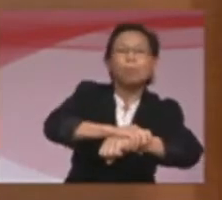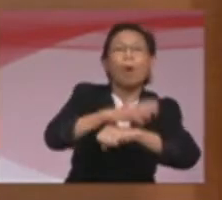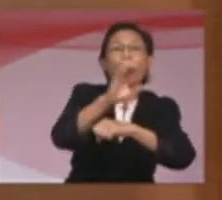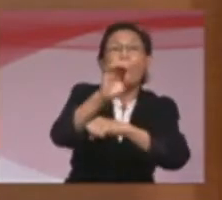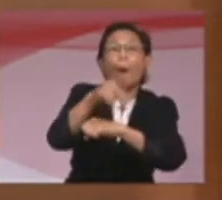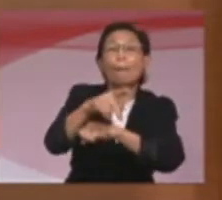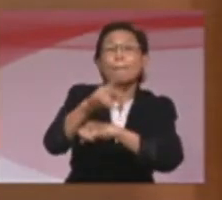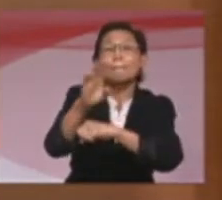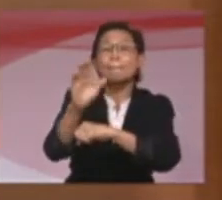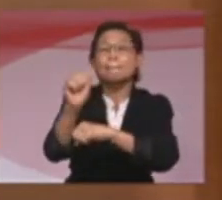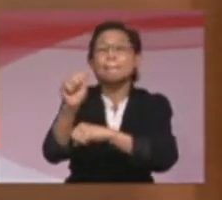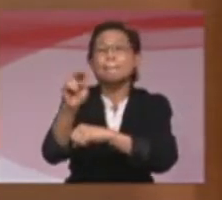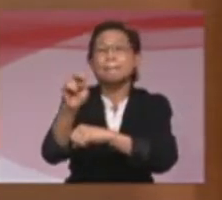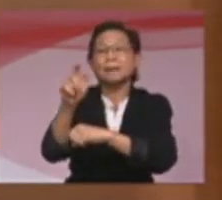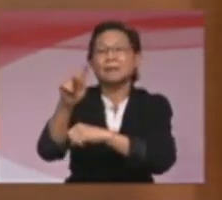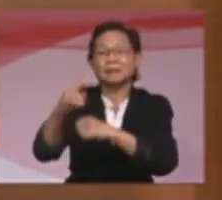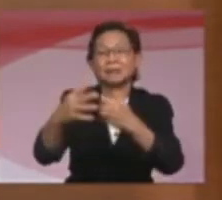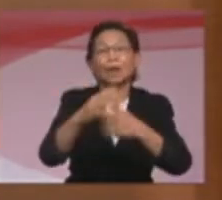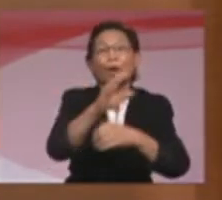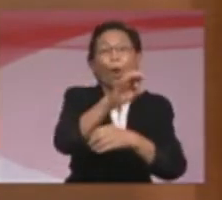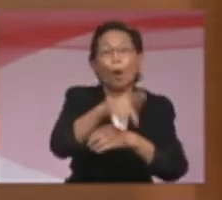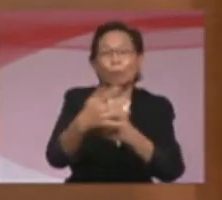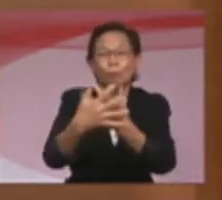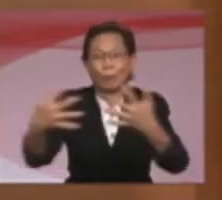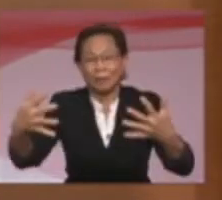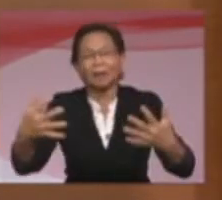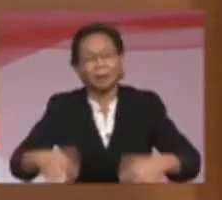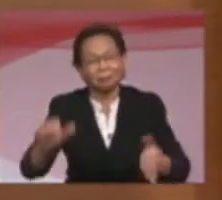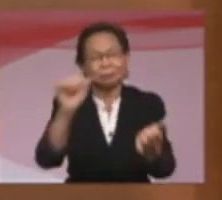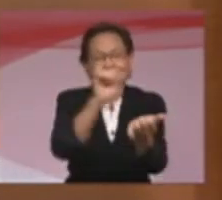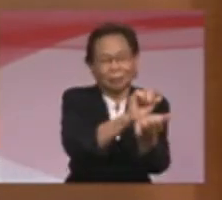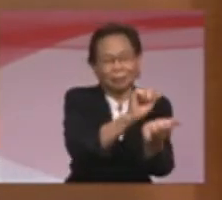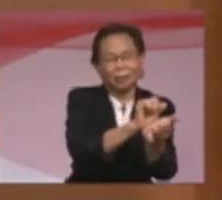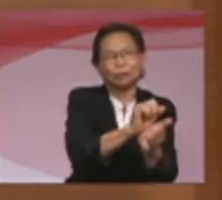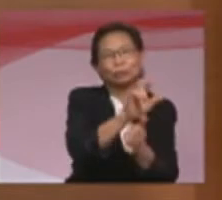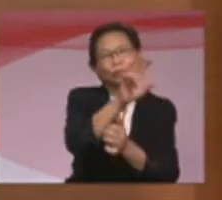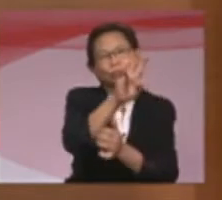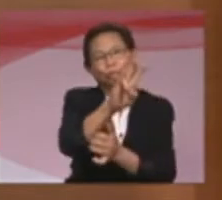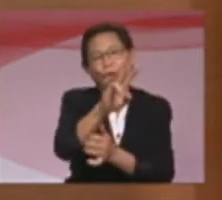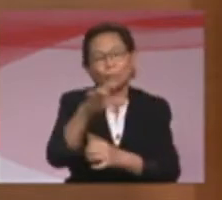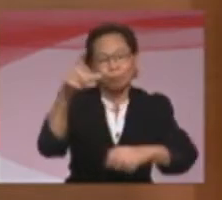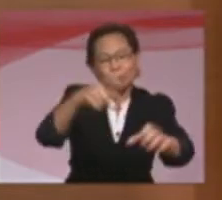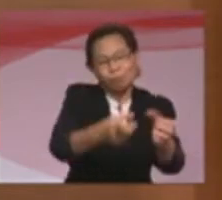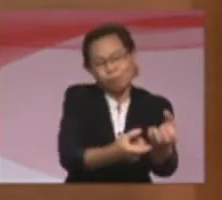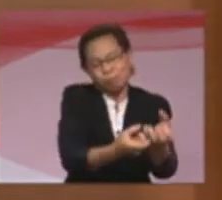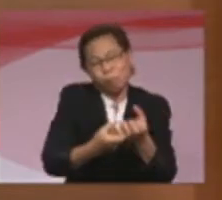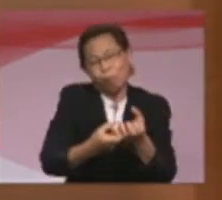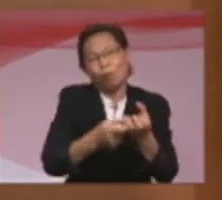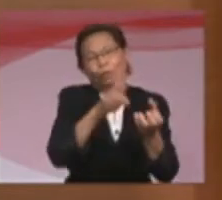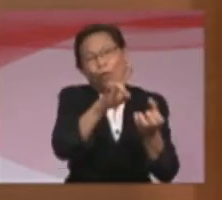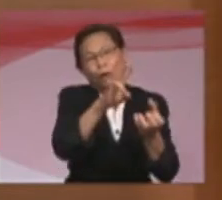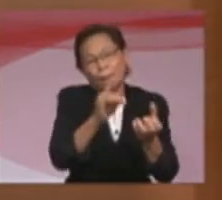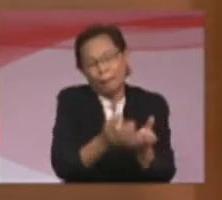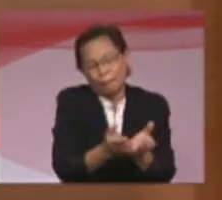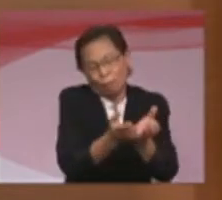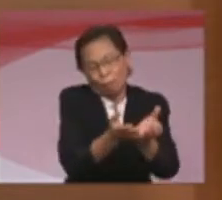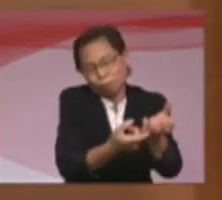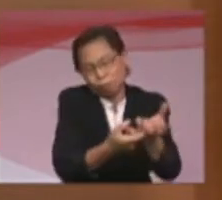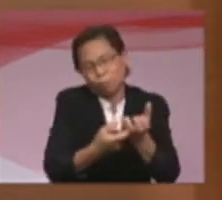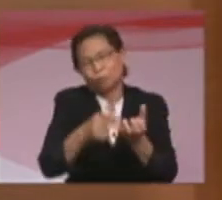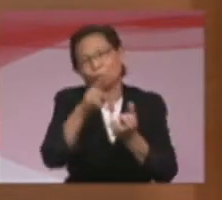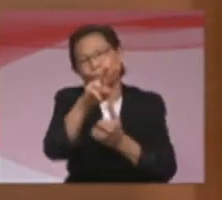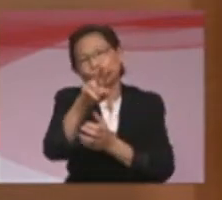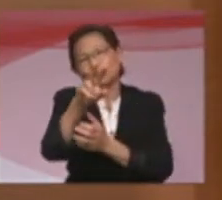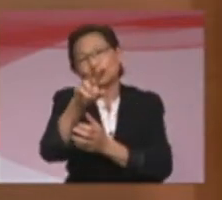benteng, dan juga ditahan adalah 78 bot dan kapal serta 209